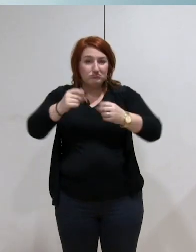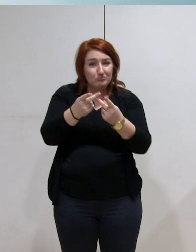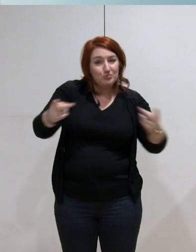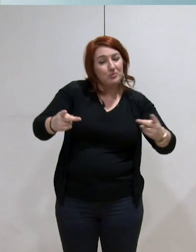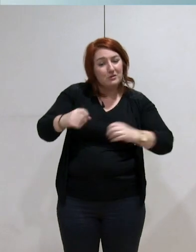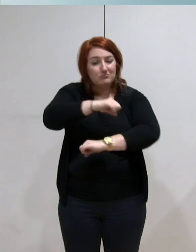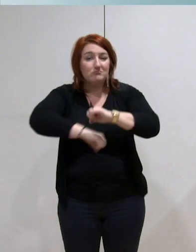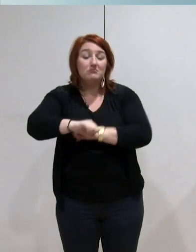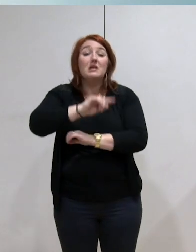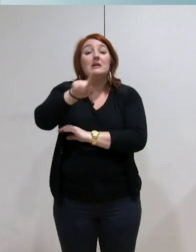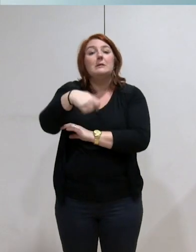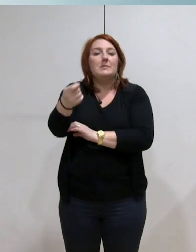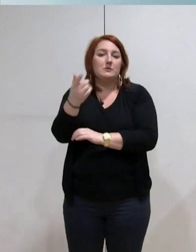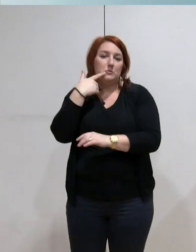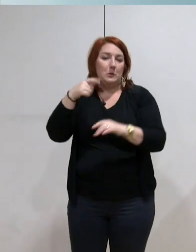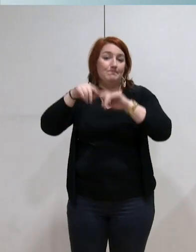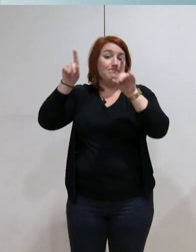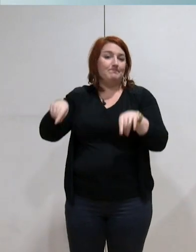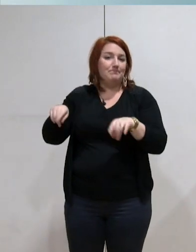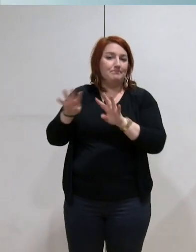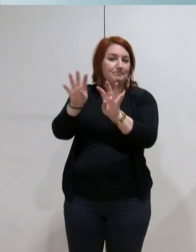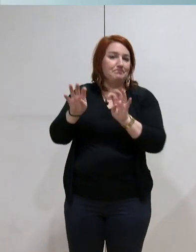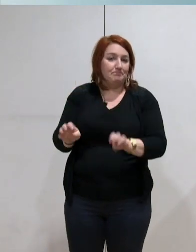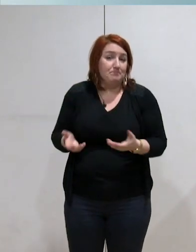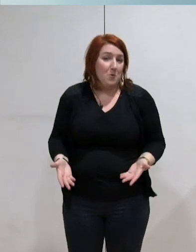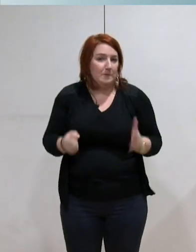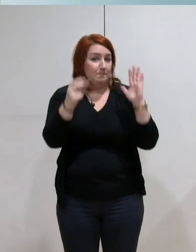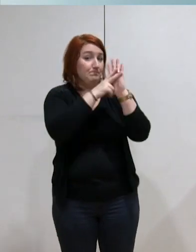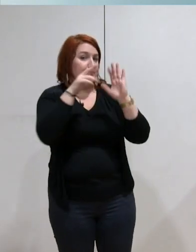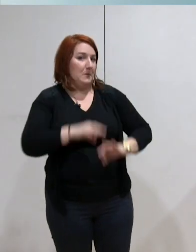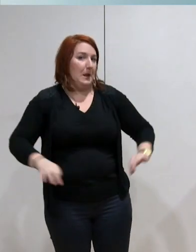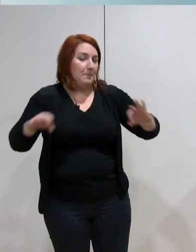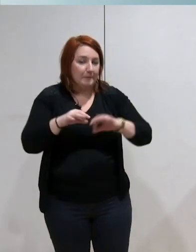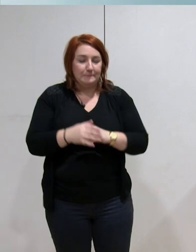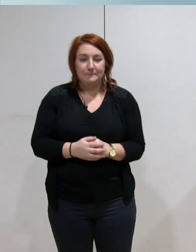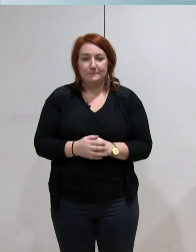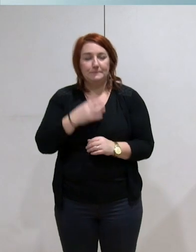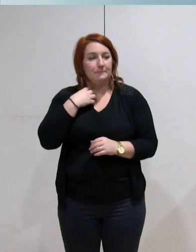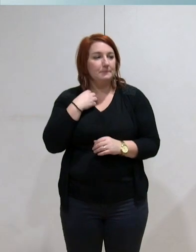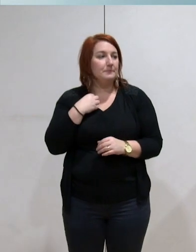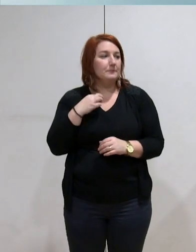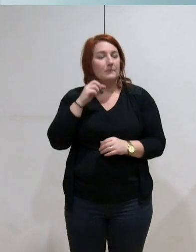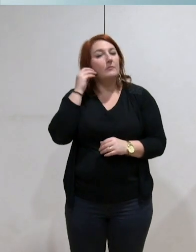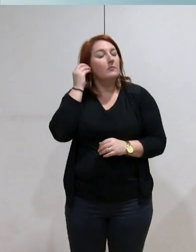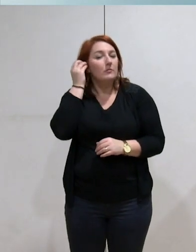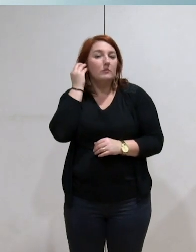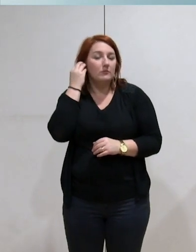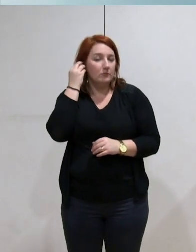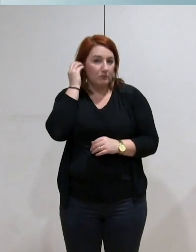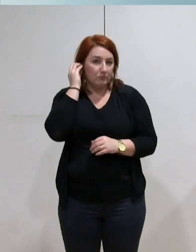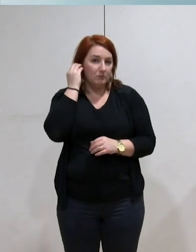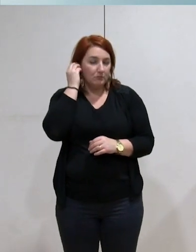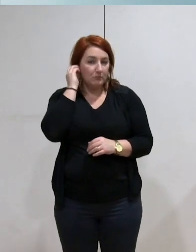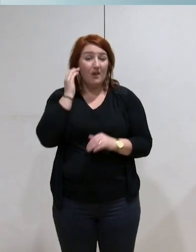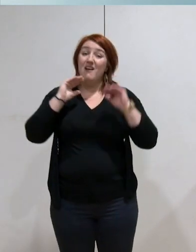financement ne soit prise préciser à ce stade c'est bien dans ce cadre là que grenob va continuer à s'engager